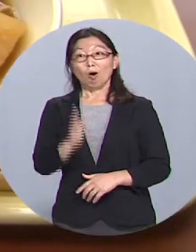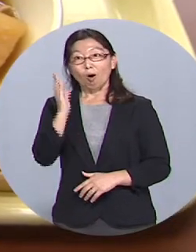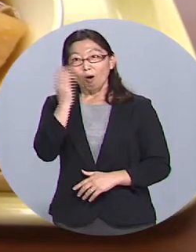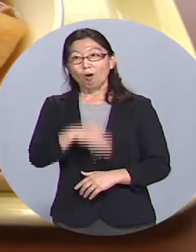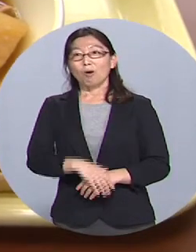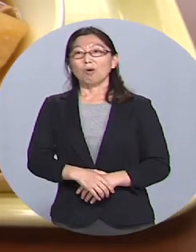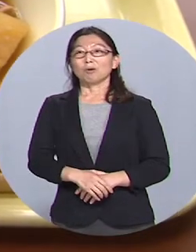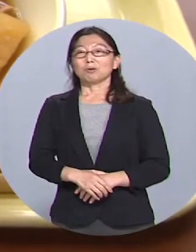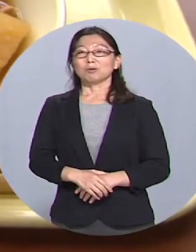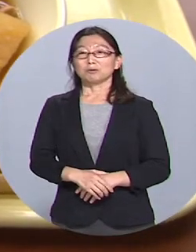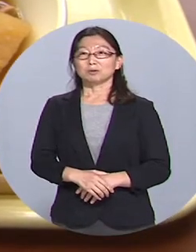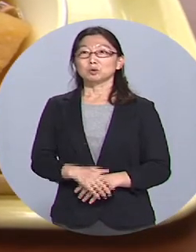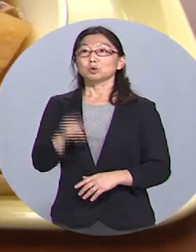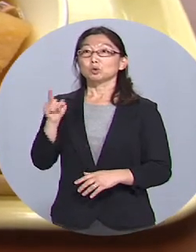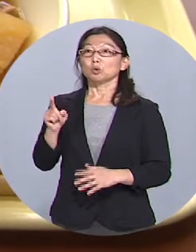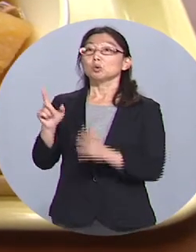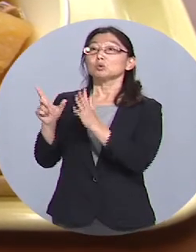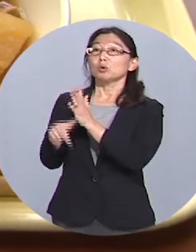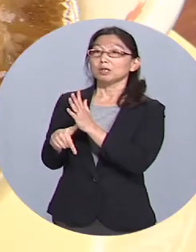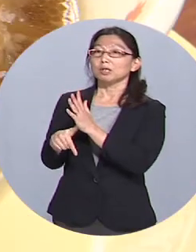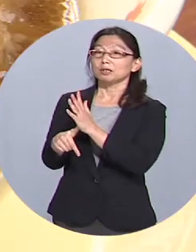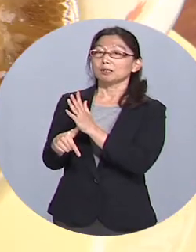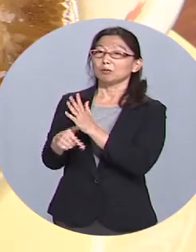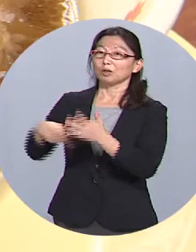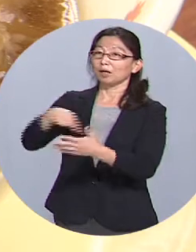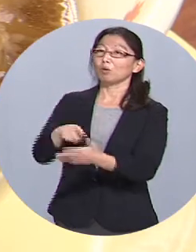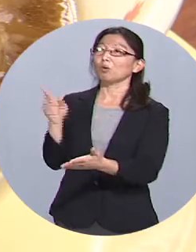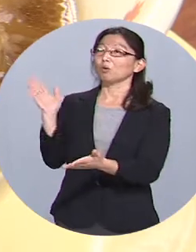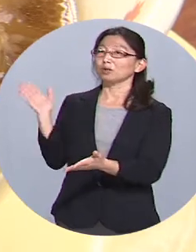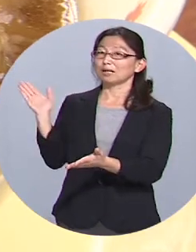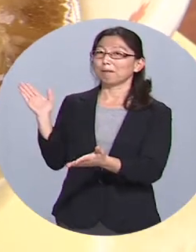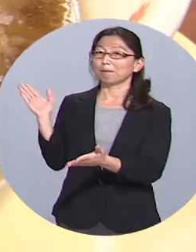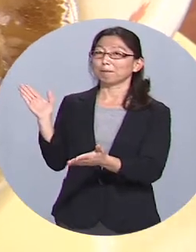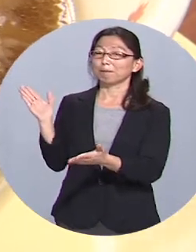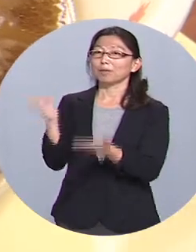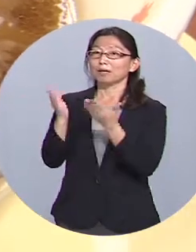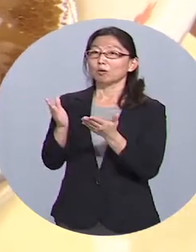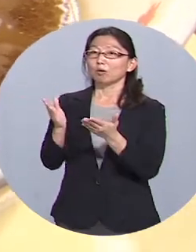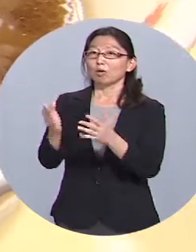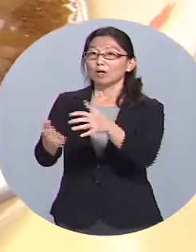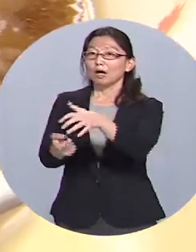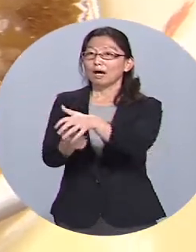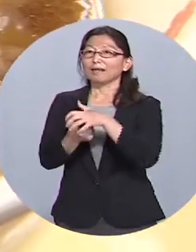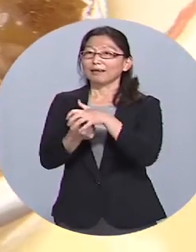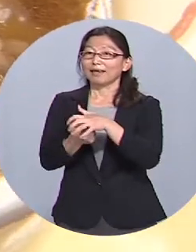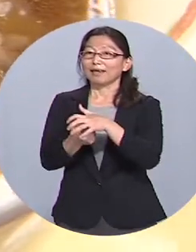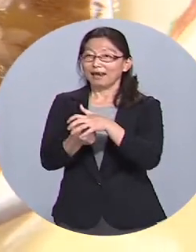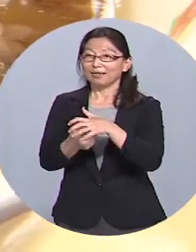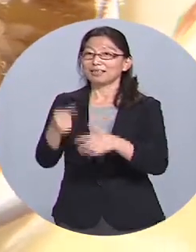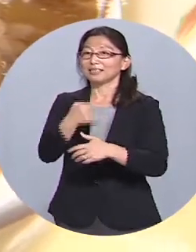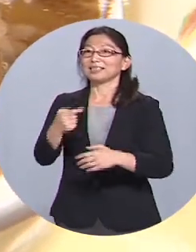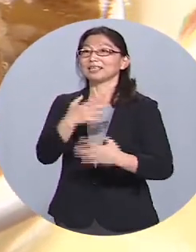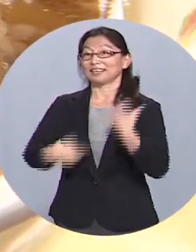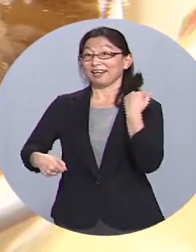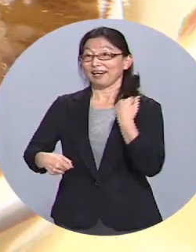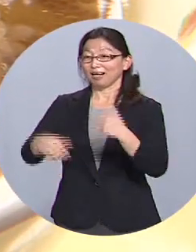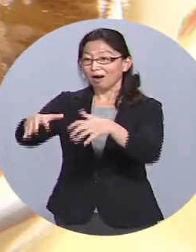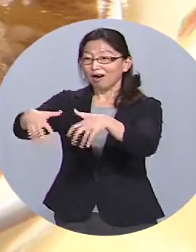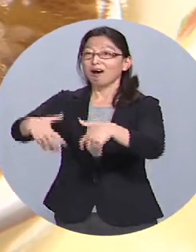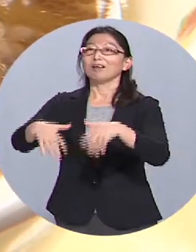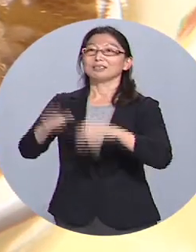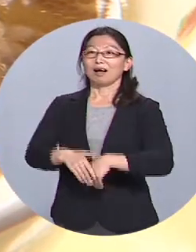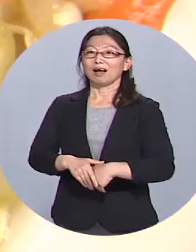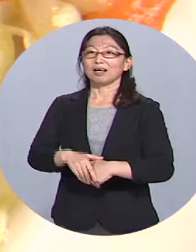ちなみに取材にお邪魔した日のメニューがこちらです。 そう、 学校の畑で1年生が収穫した新じゃがいもを使った煮物に、は